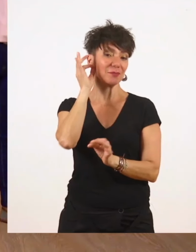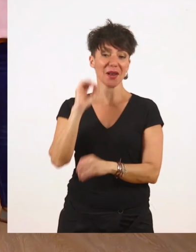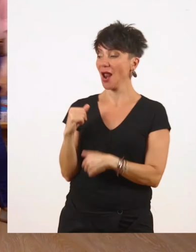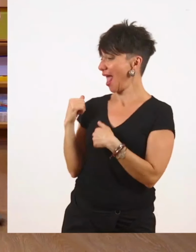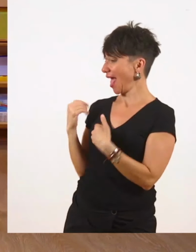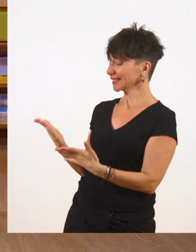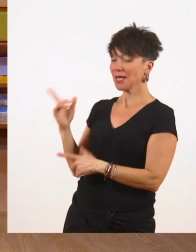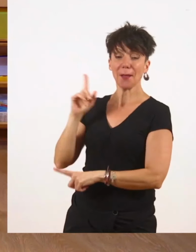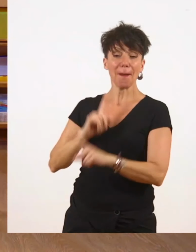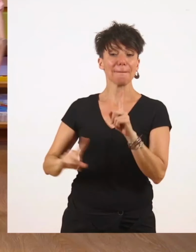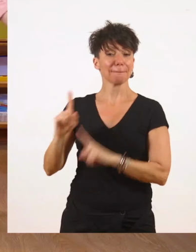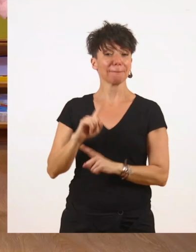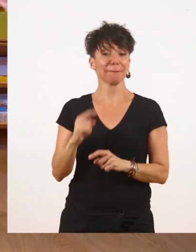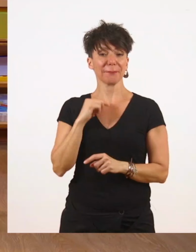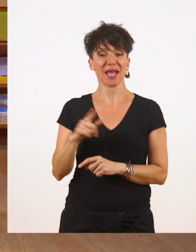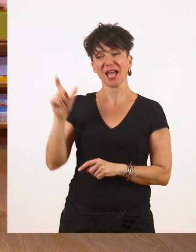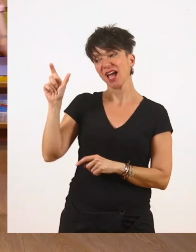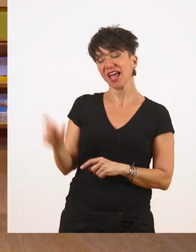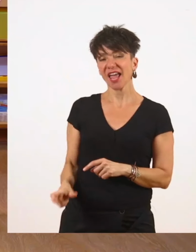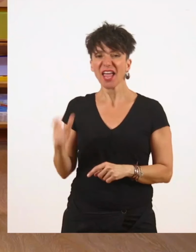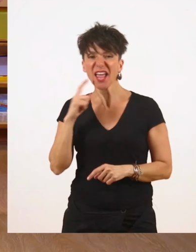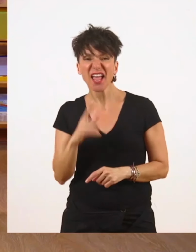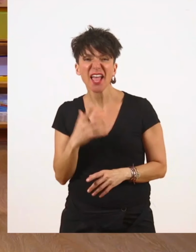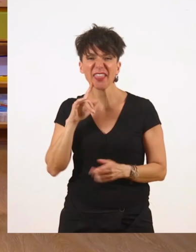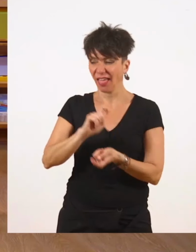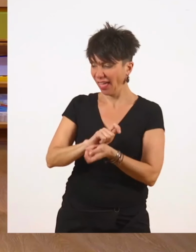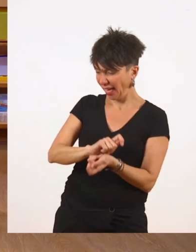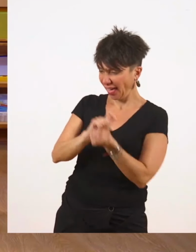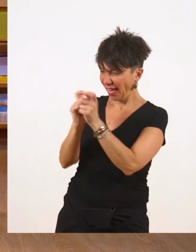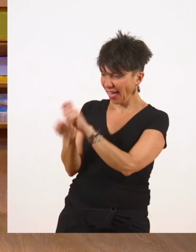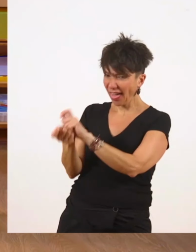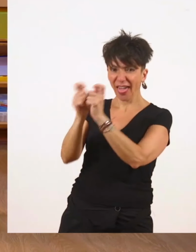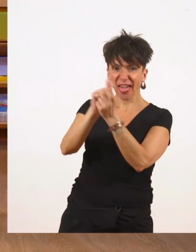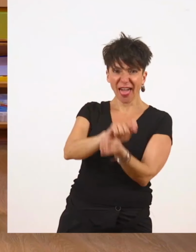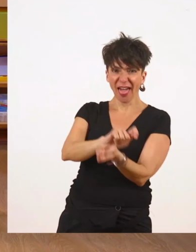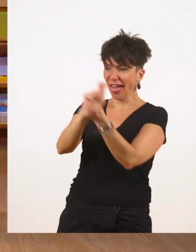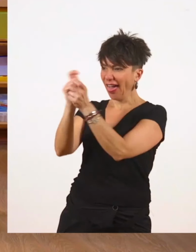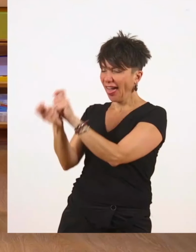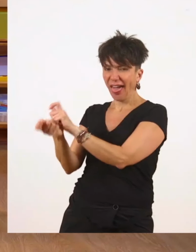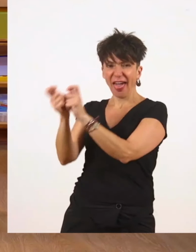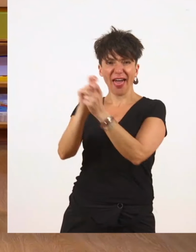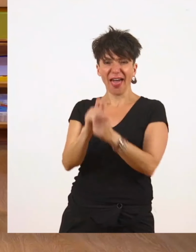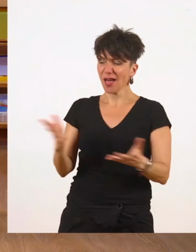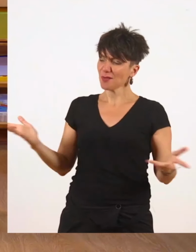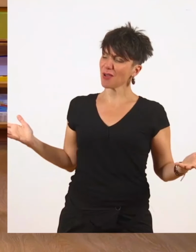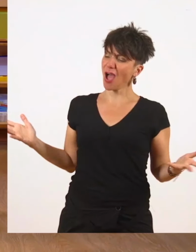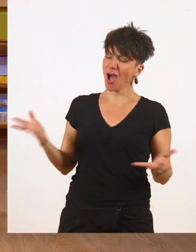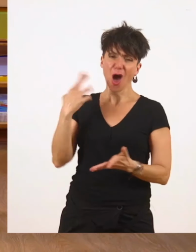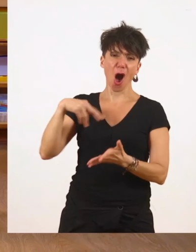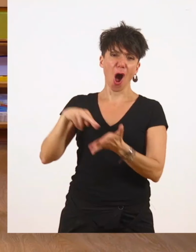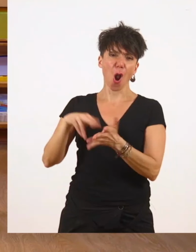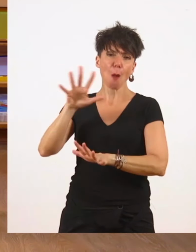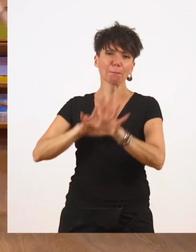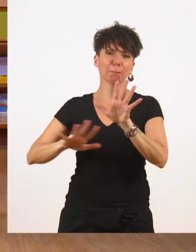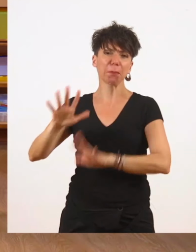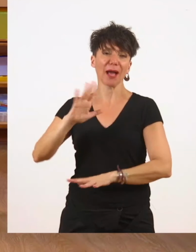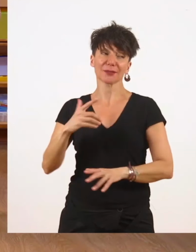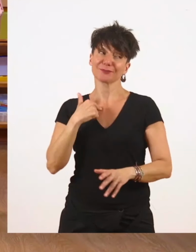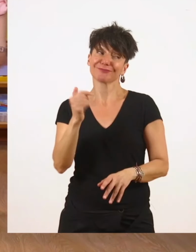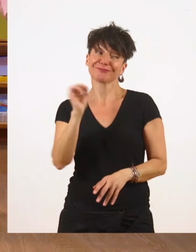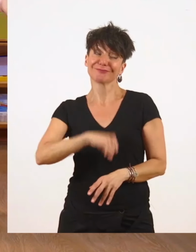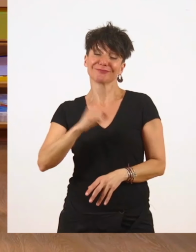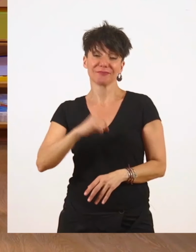έγινες μια μελπομένη, μια Πουκ, όλα τους ρόλους που ξέρουν μαγικά παίρνεις. Τι να γίνει, τι να γίνει, εγώ τα